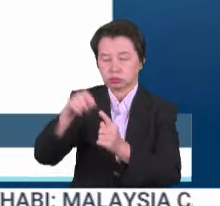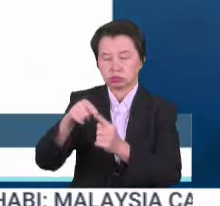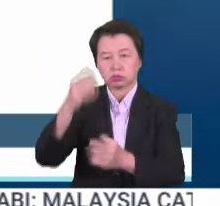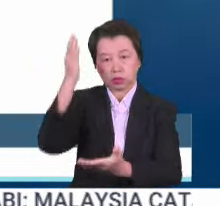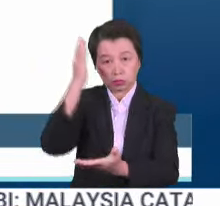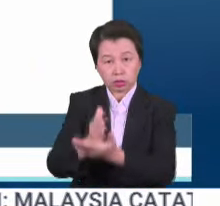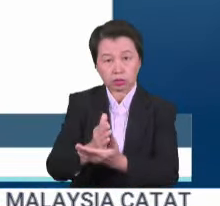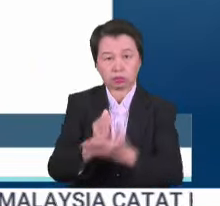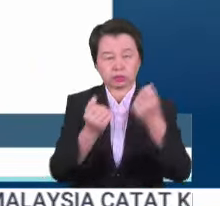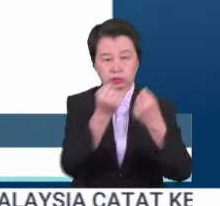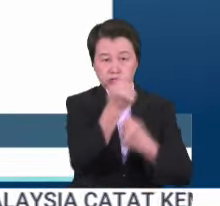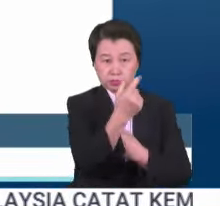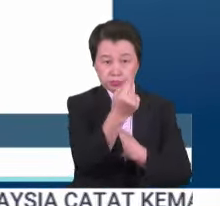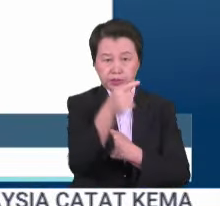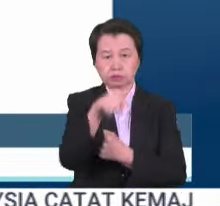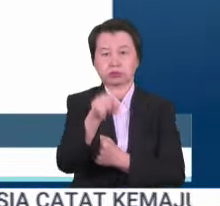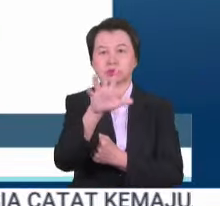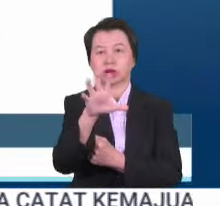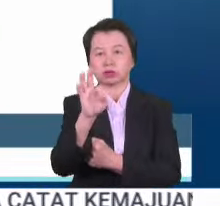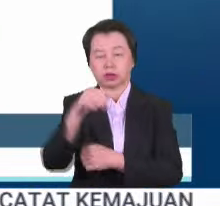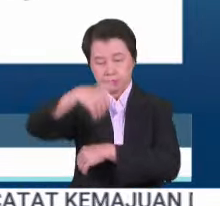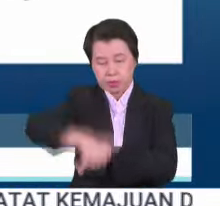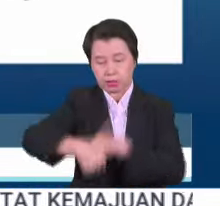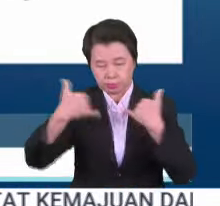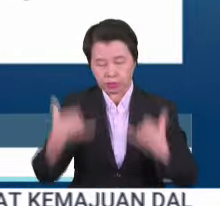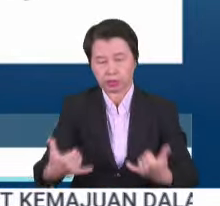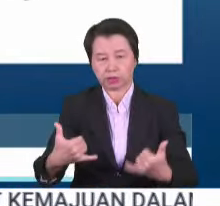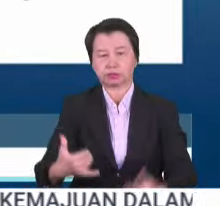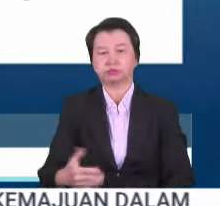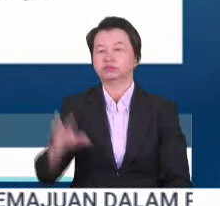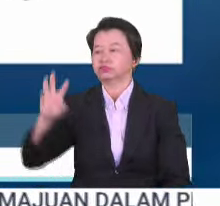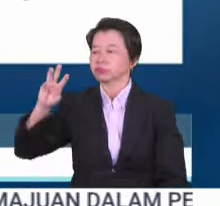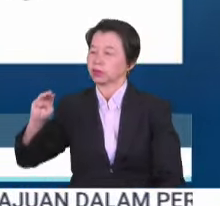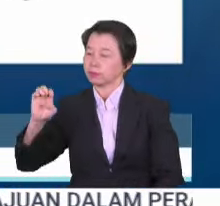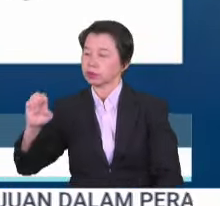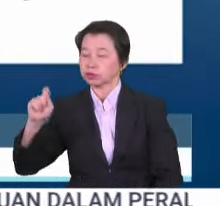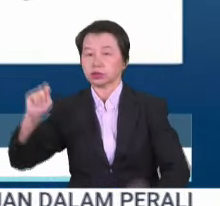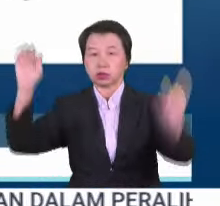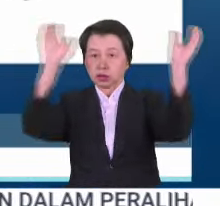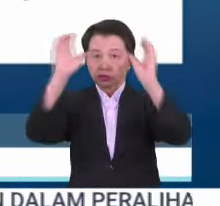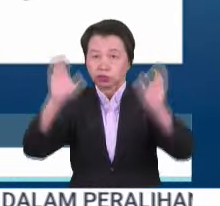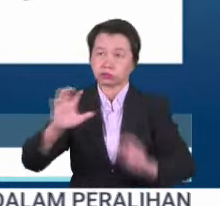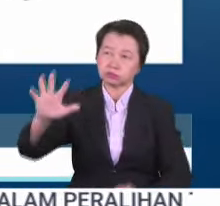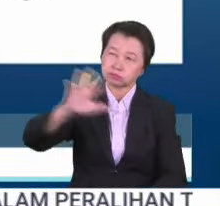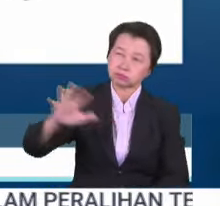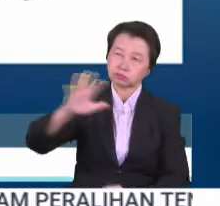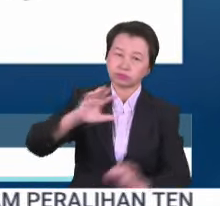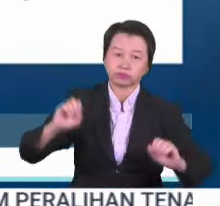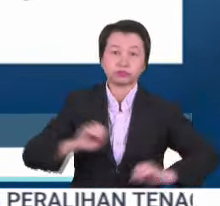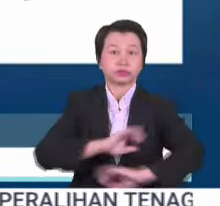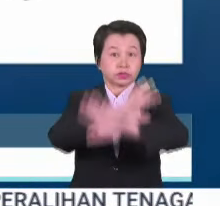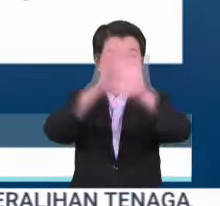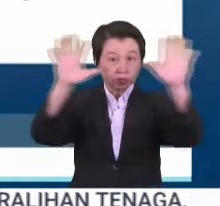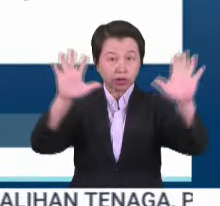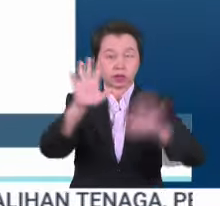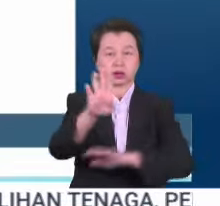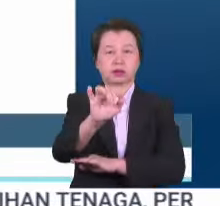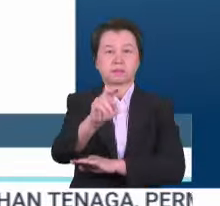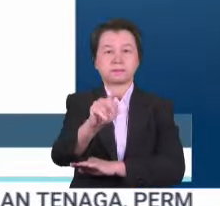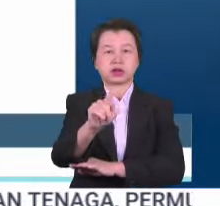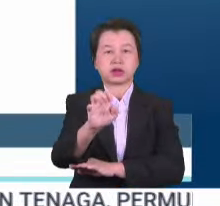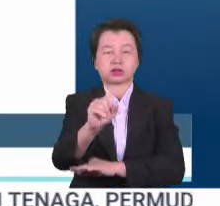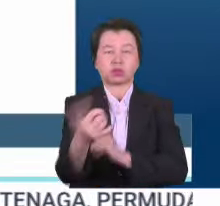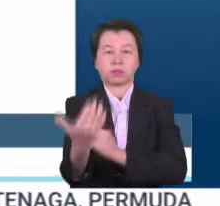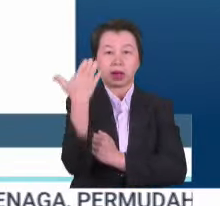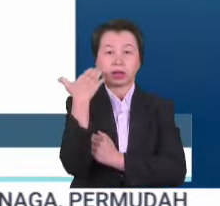pukul 11.59 malam ini. Dalam hari itu, Jabatan Meteorologi Malaysia meramalkan cuaca cerah di daerah Bentong pada sebelah